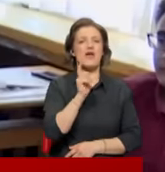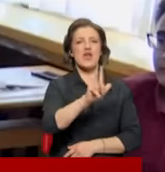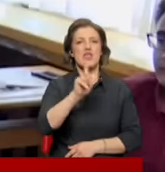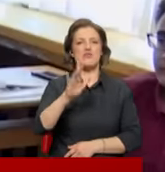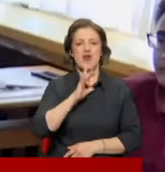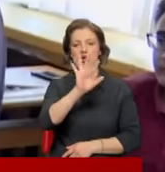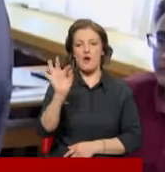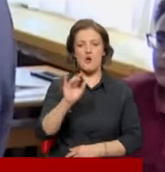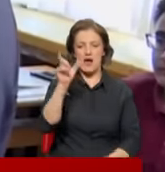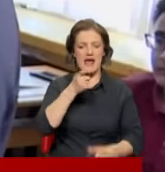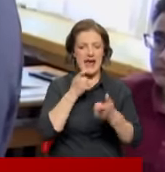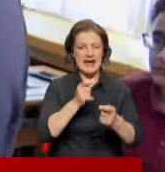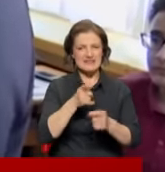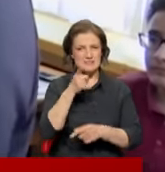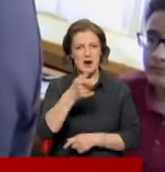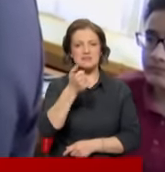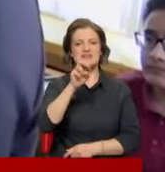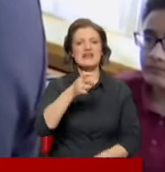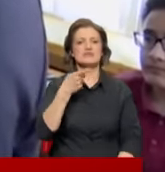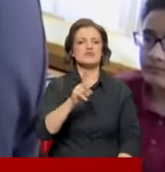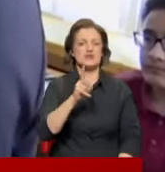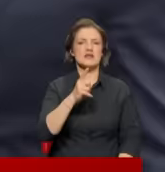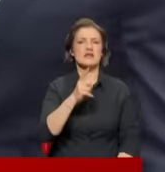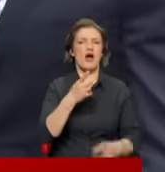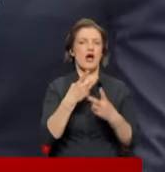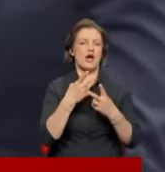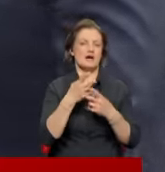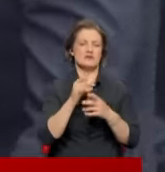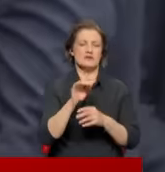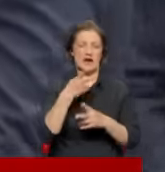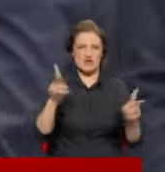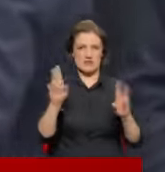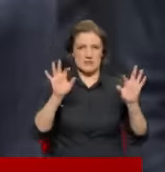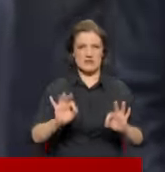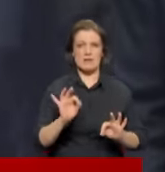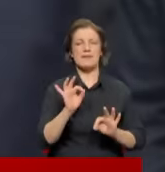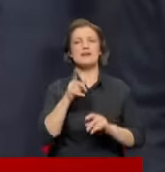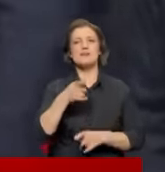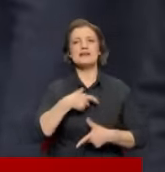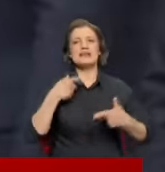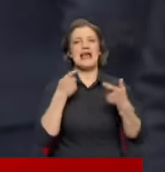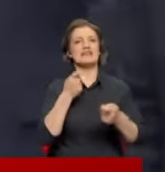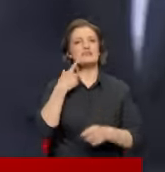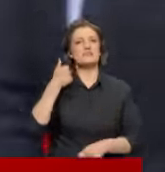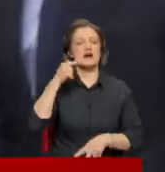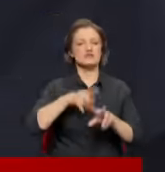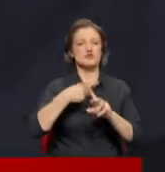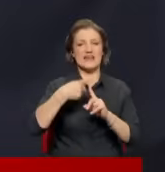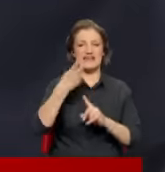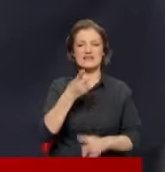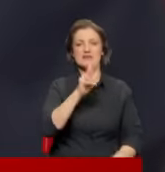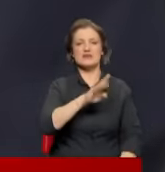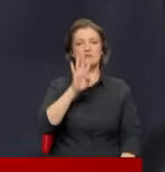var. Eylül ayında eğitim öğretim 68 bin öğretmen açığıyla başladı. Milli Eğitim Bakanı Yusuf Tekin 2024 Şubat